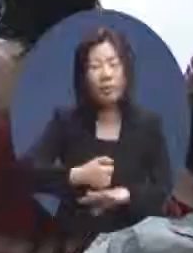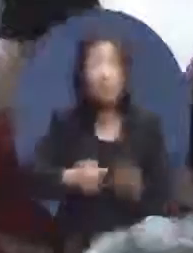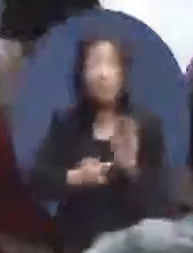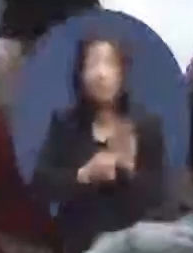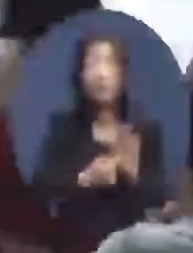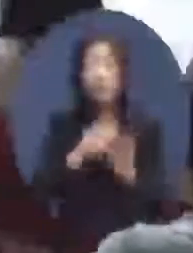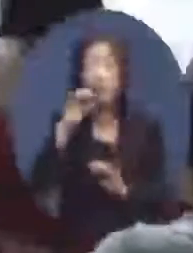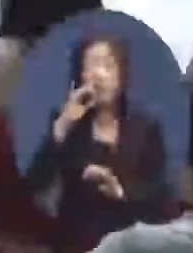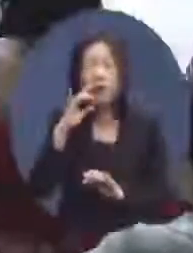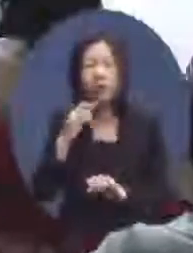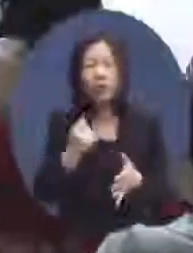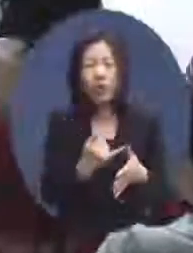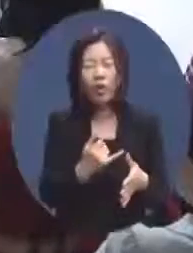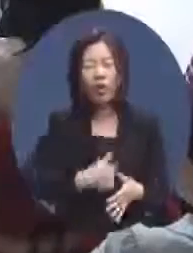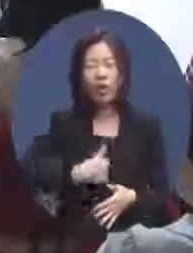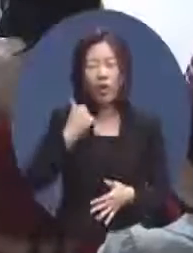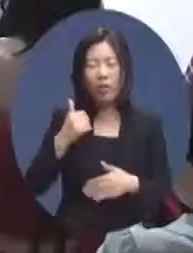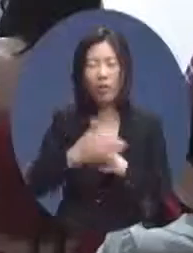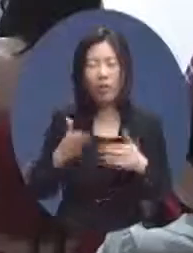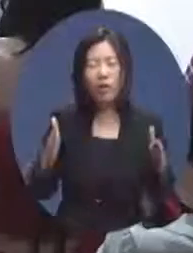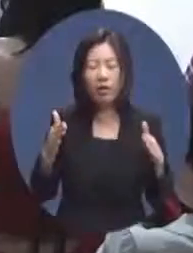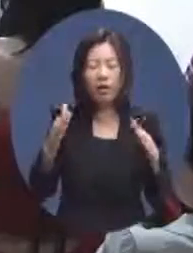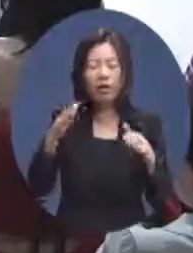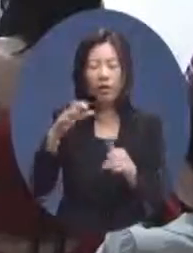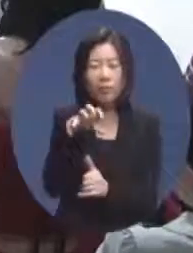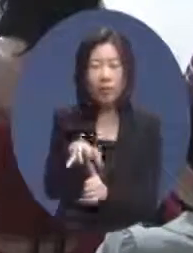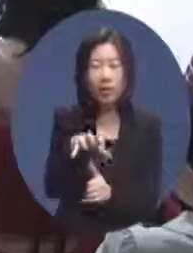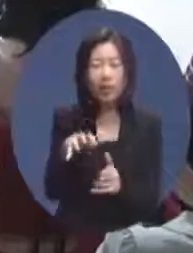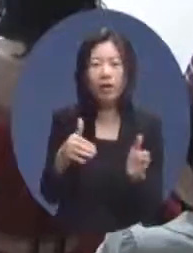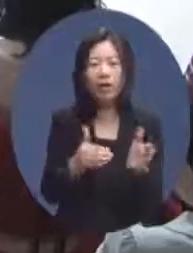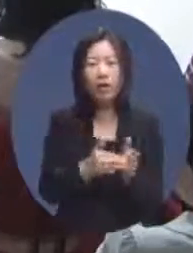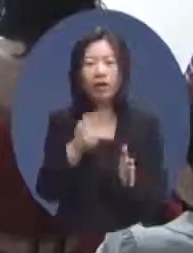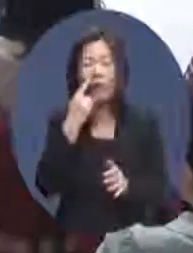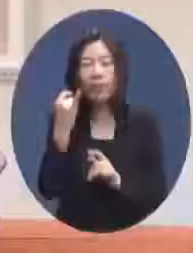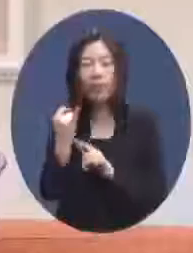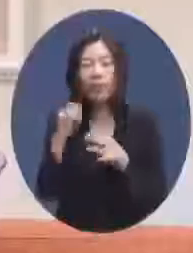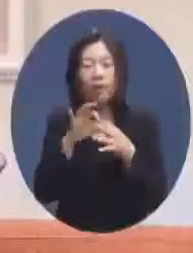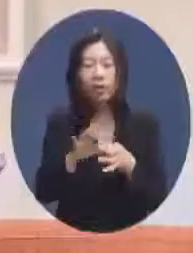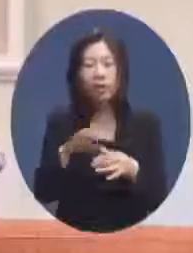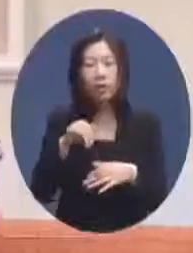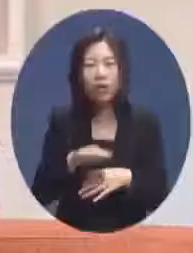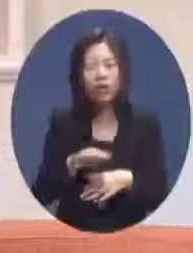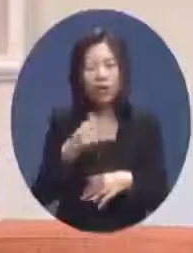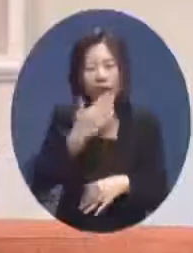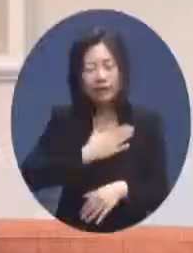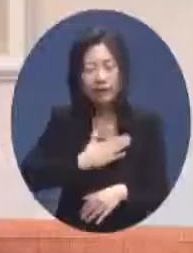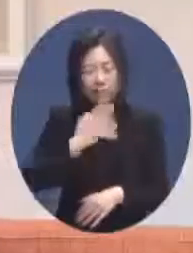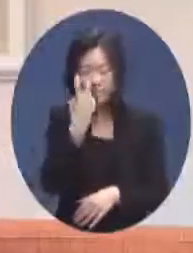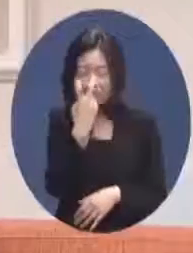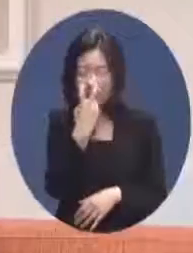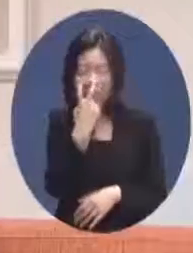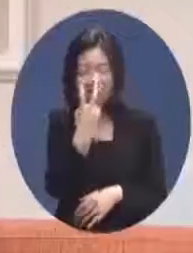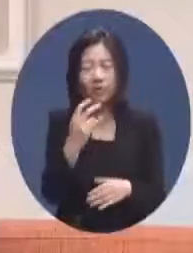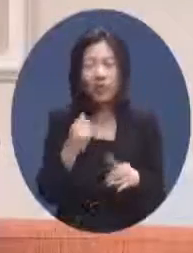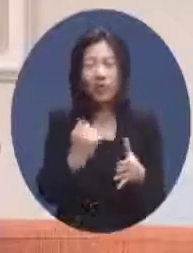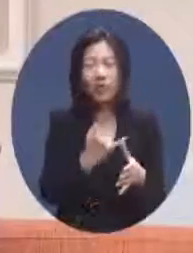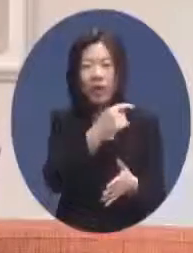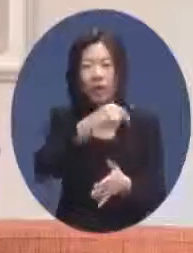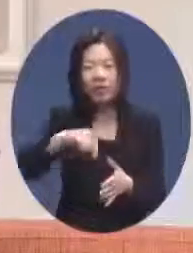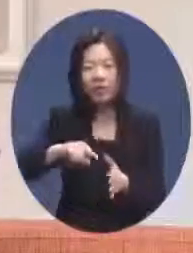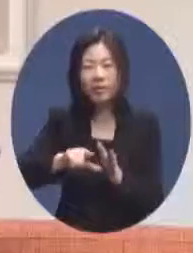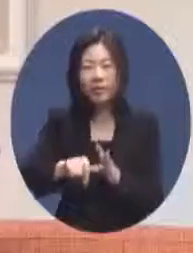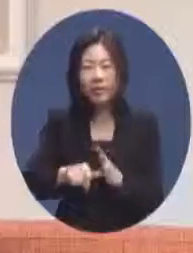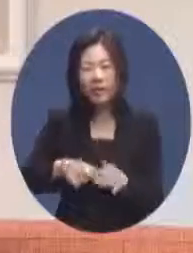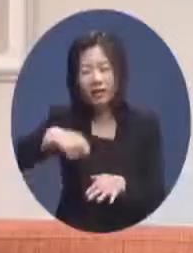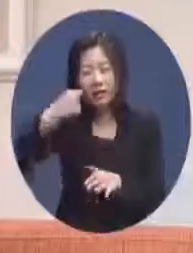아까 수정이가 화가 나갖고 방에 들어갔는데 네. 이제 어머니가 계속 가서 기분이 어떤지 살피고 소정이가 나왔을 때도 밥 먹을